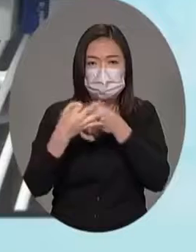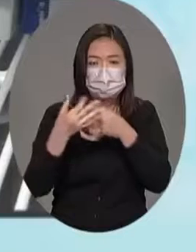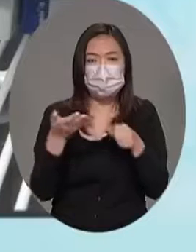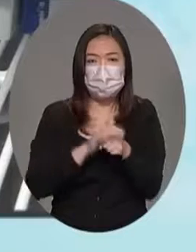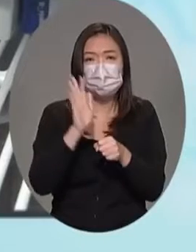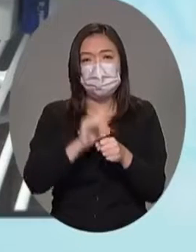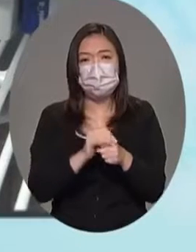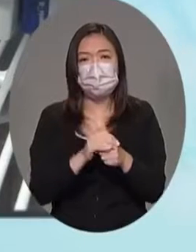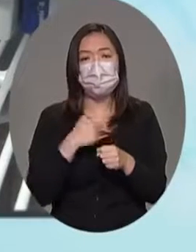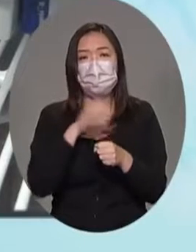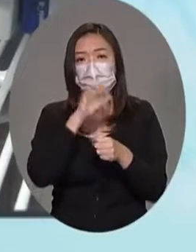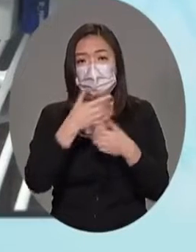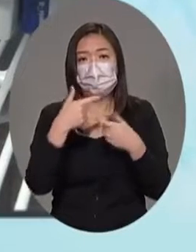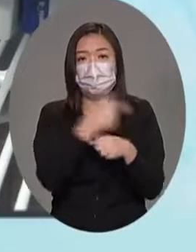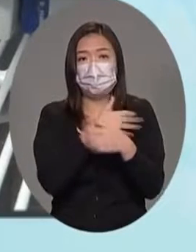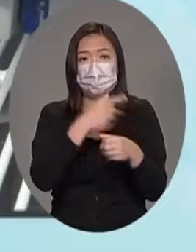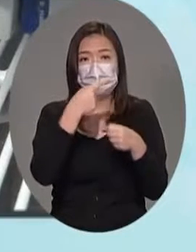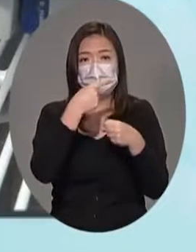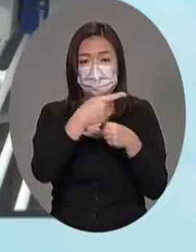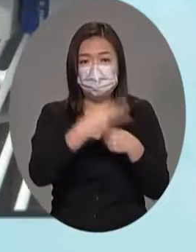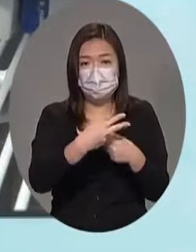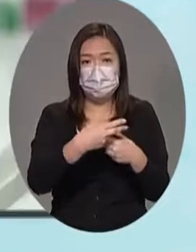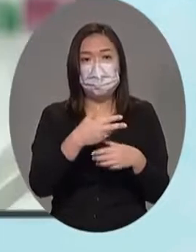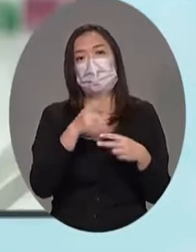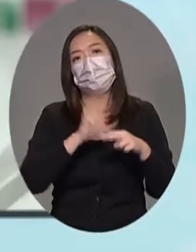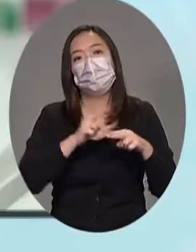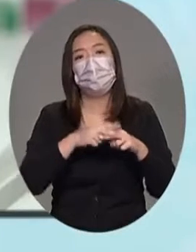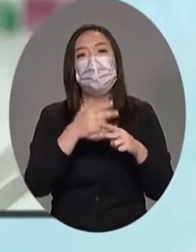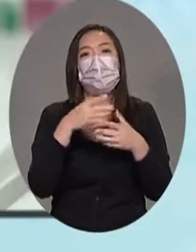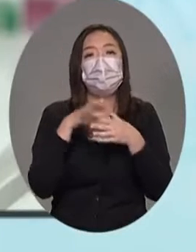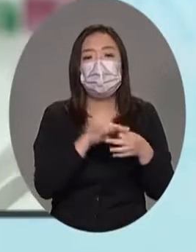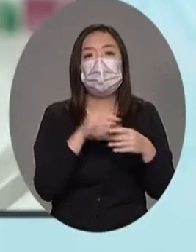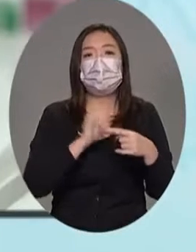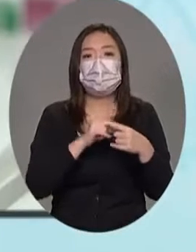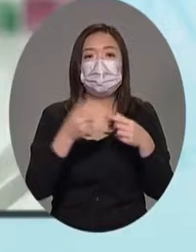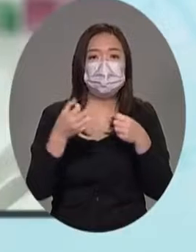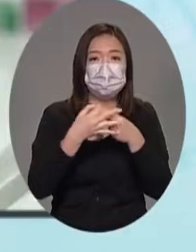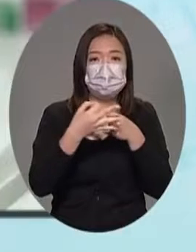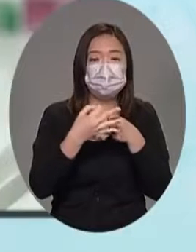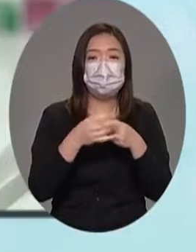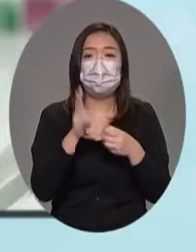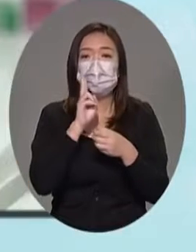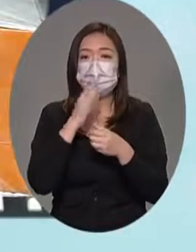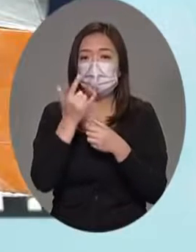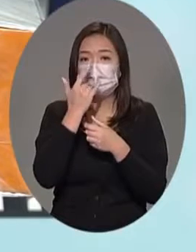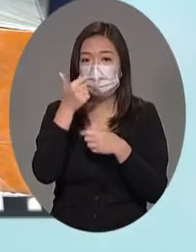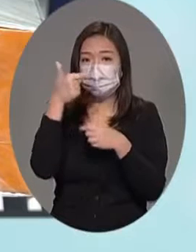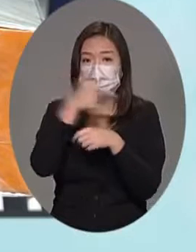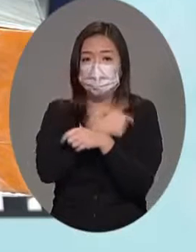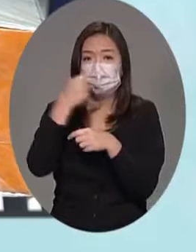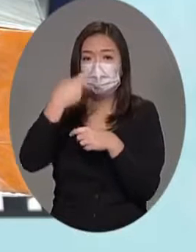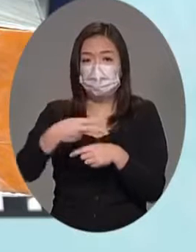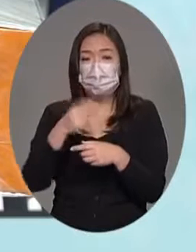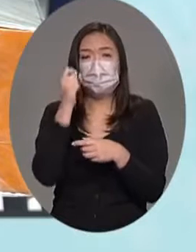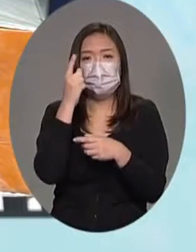嘅。 佢強調，只係打咗兩劑科興疫苗嘅相關群組先至應該打第三針。打咗兩劑復必泰嘅，除非有